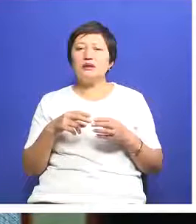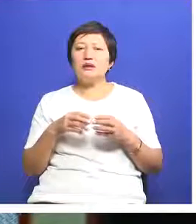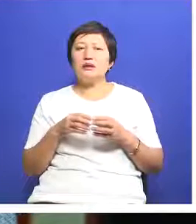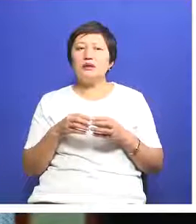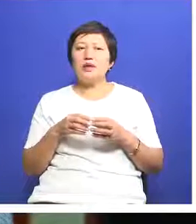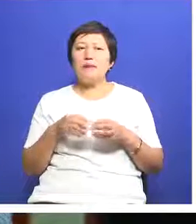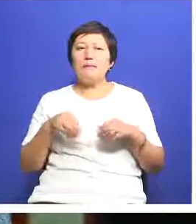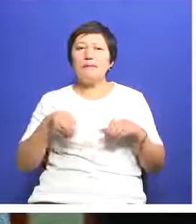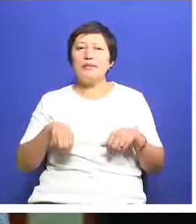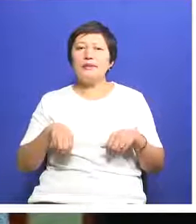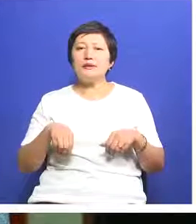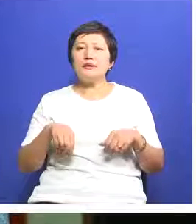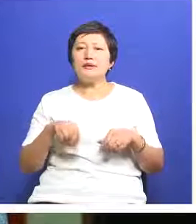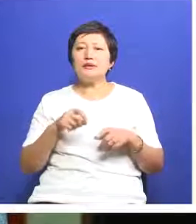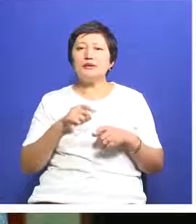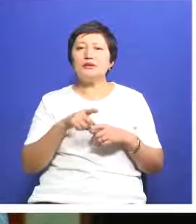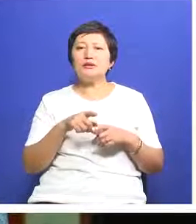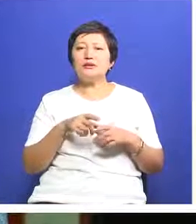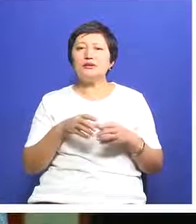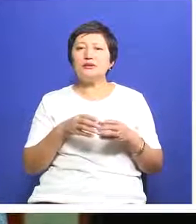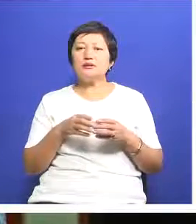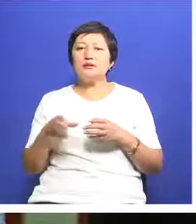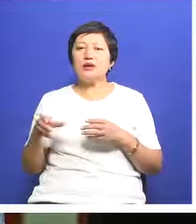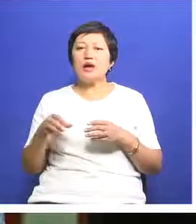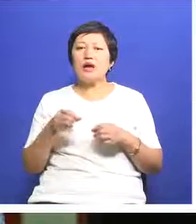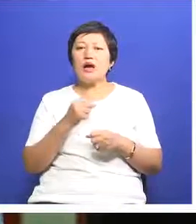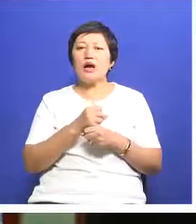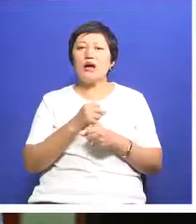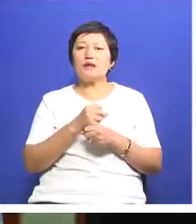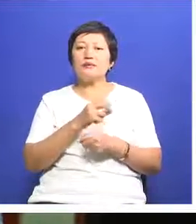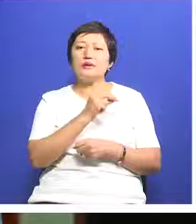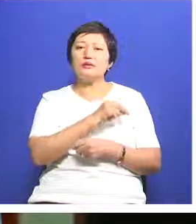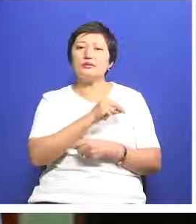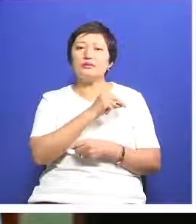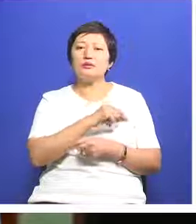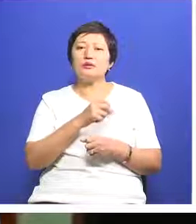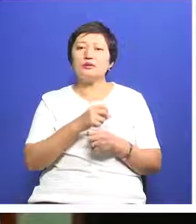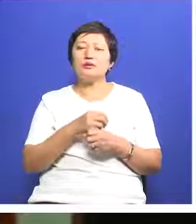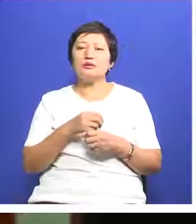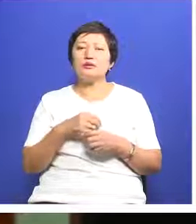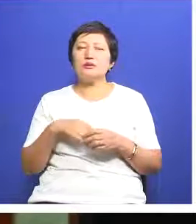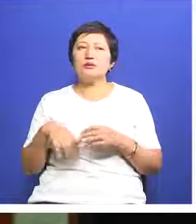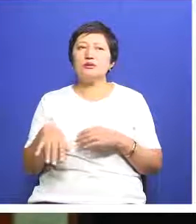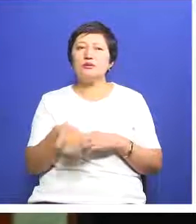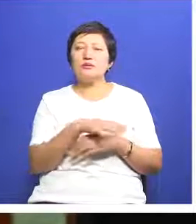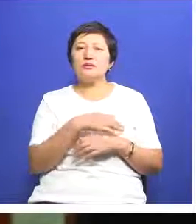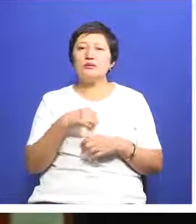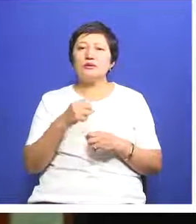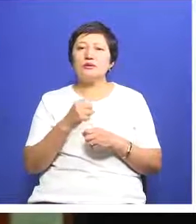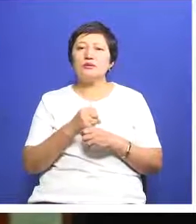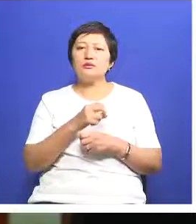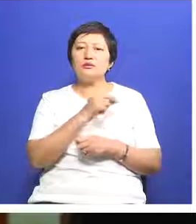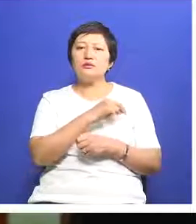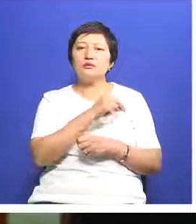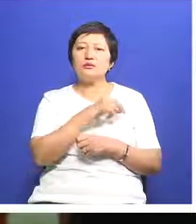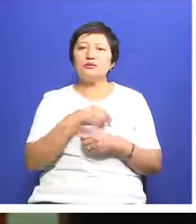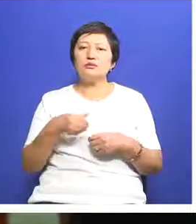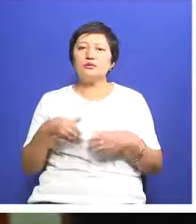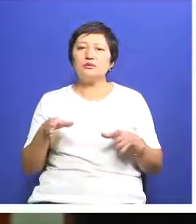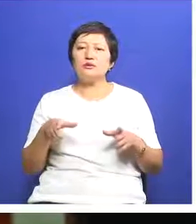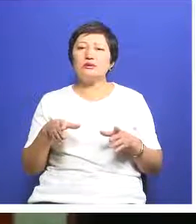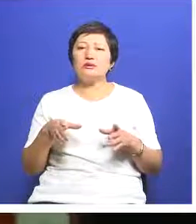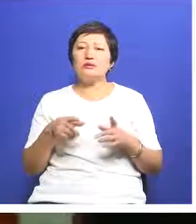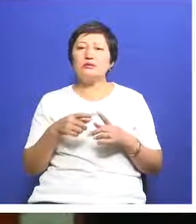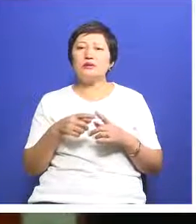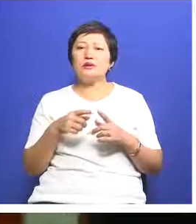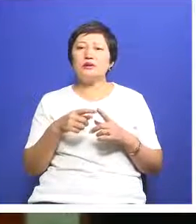Президенттің жолдауында әлгі тағы бір тапсырмасы бар. Жалпы әкімдердің жұмысының барысы тұрғындарға жұмыс орнының ашылуымен өлшенеді деген,